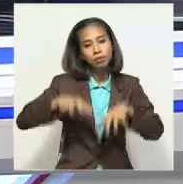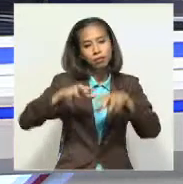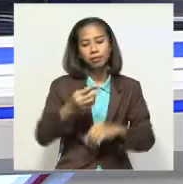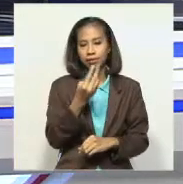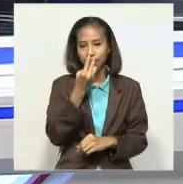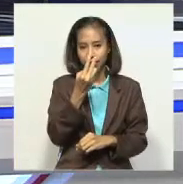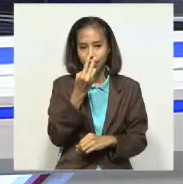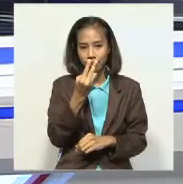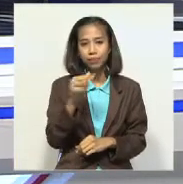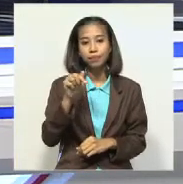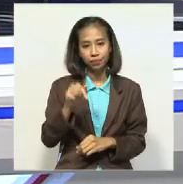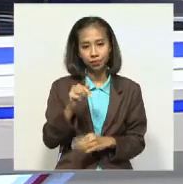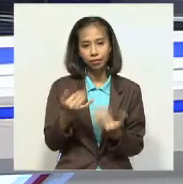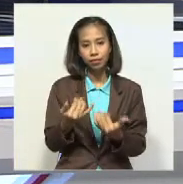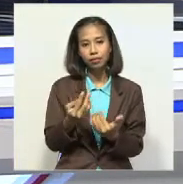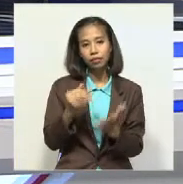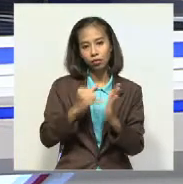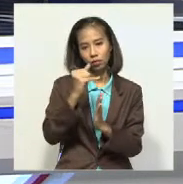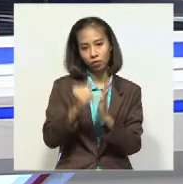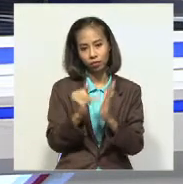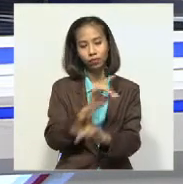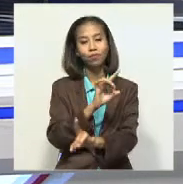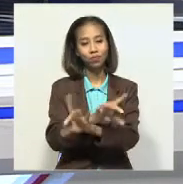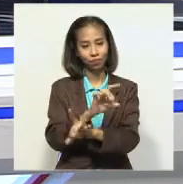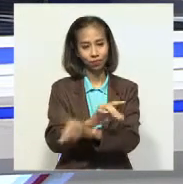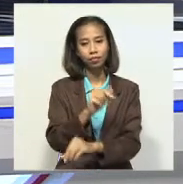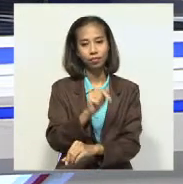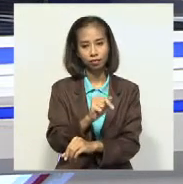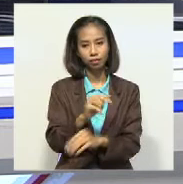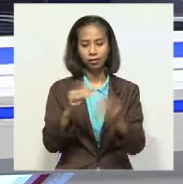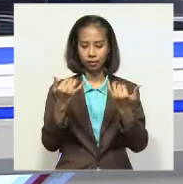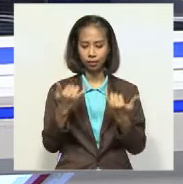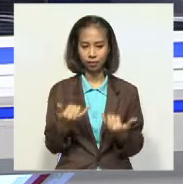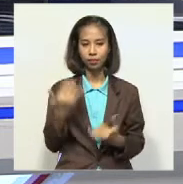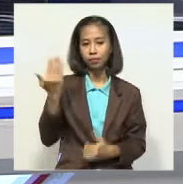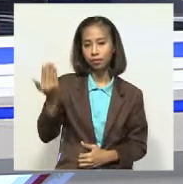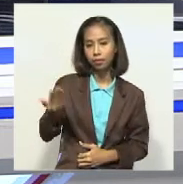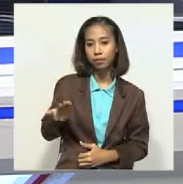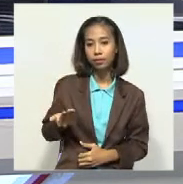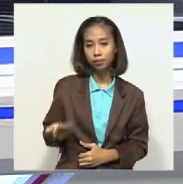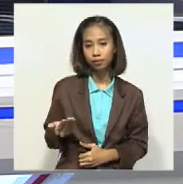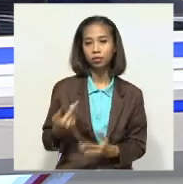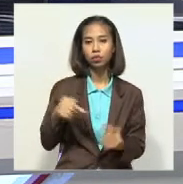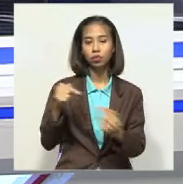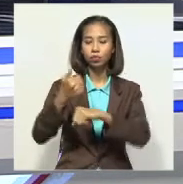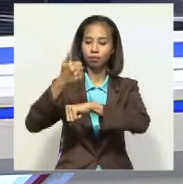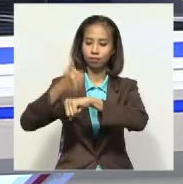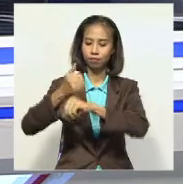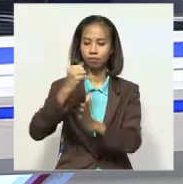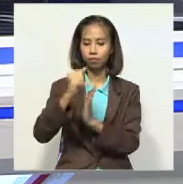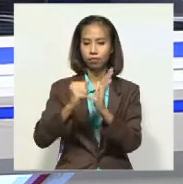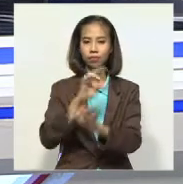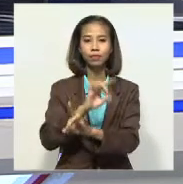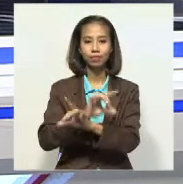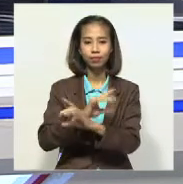ช่วงนี้เราจะไปตรวจสอบสถานการณ์น้ำล่าสุดกันที่จังหวัดเพชรบุรีค่ะล่าสุดเลยนะคะกับคุณชัดพรราชดุษฎีผู้ว่าราชการจังหวัดเ